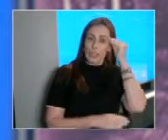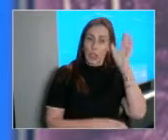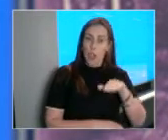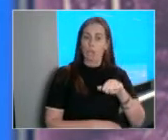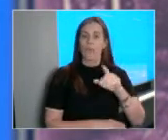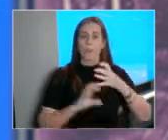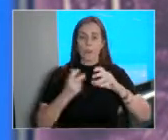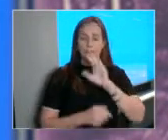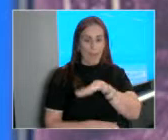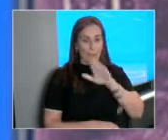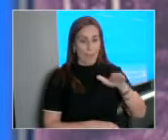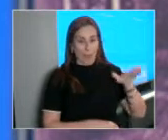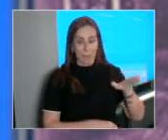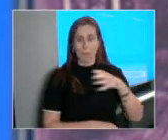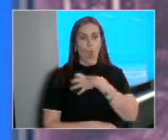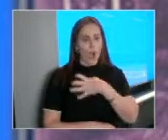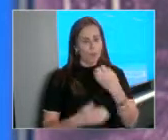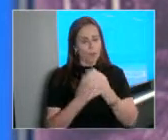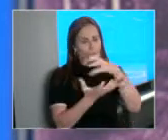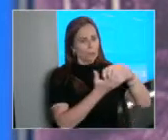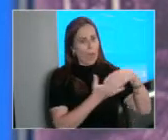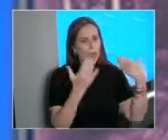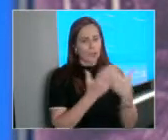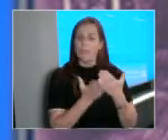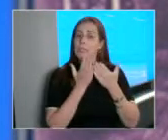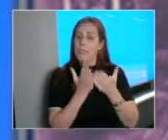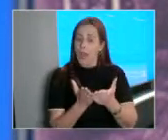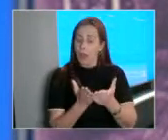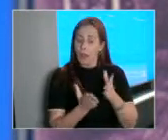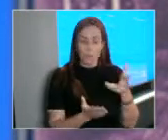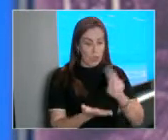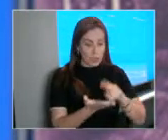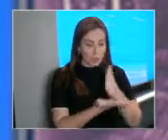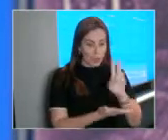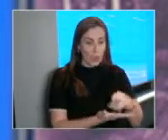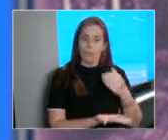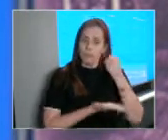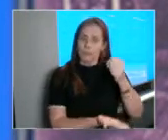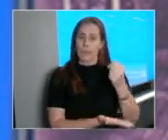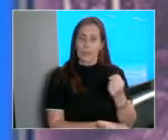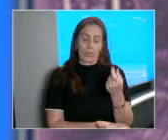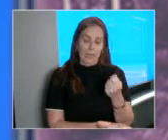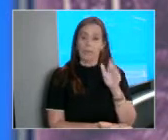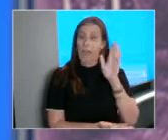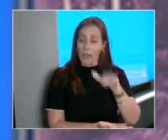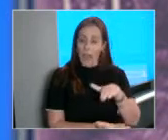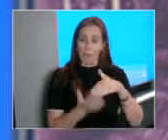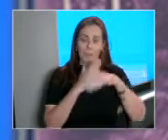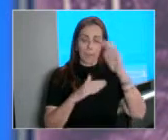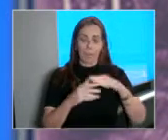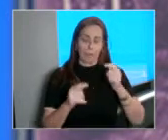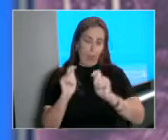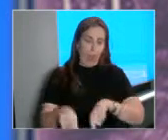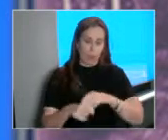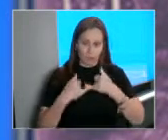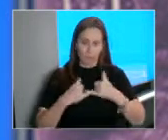המעלה ופתח תקווה. רוטשילד הקים מושבות חדשות וסייע למושבות קיימות על ידי מתן מענקים ועל ידי בניית משק